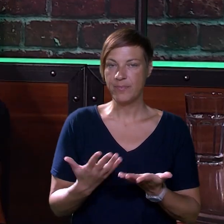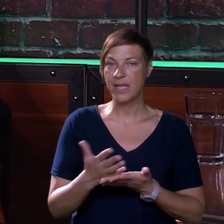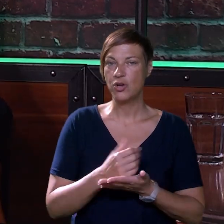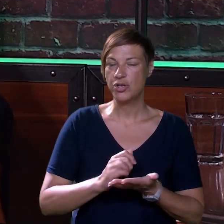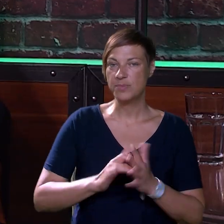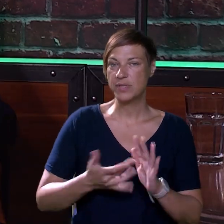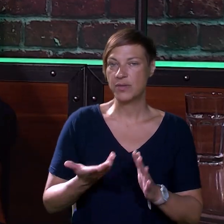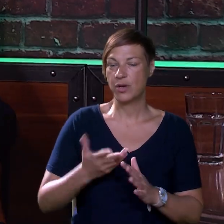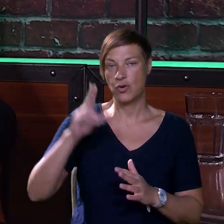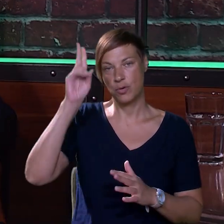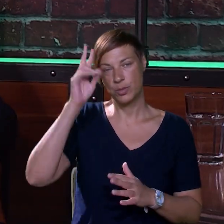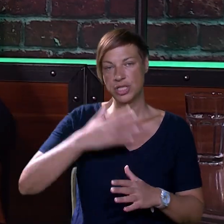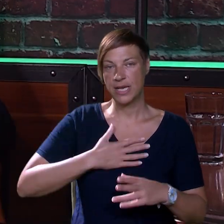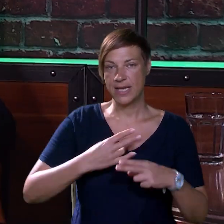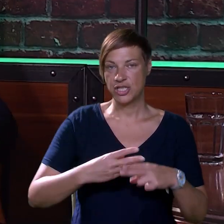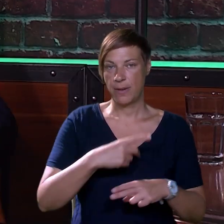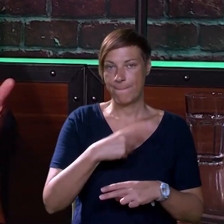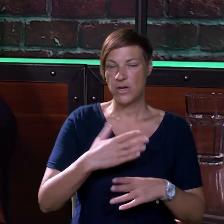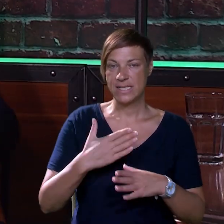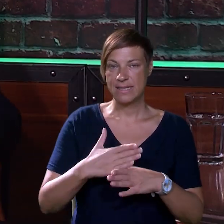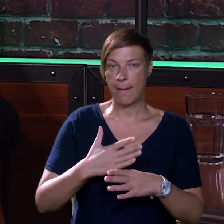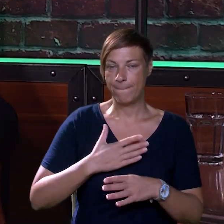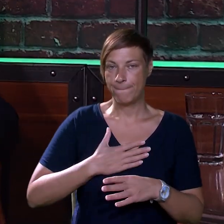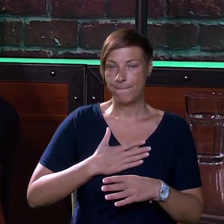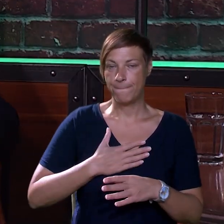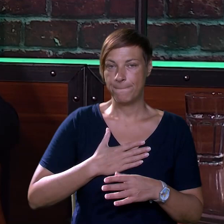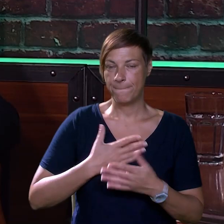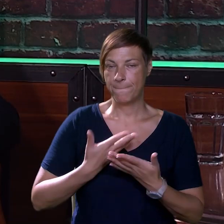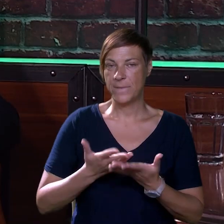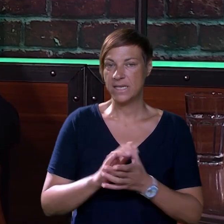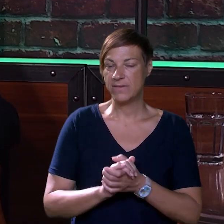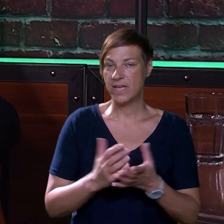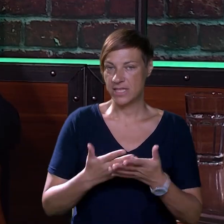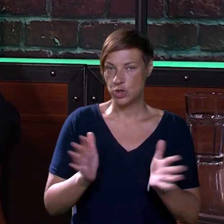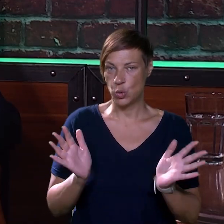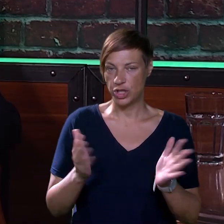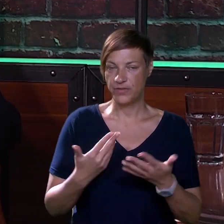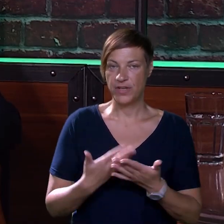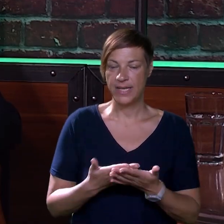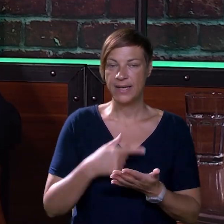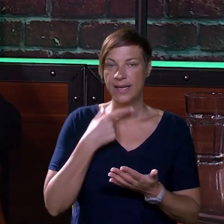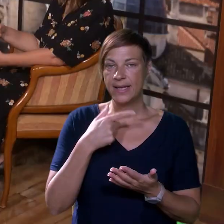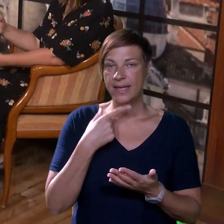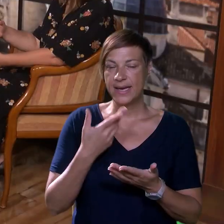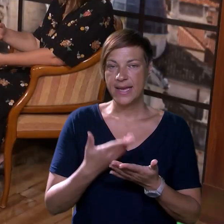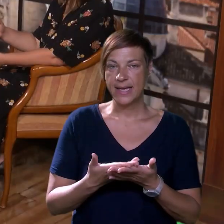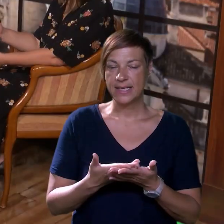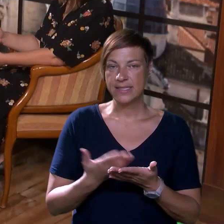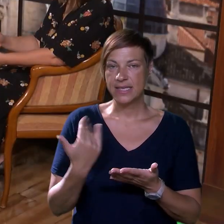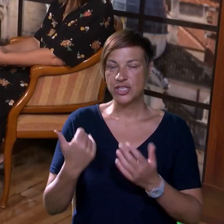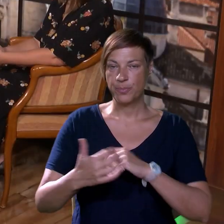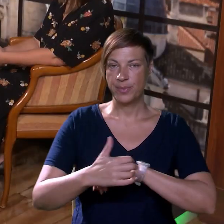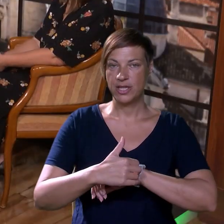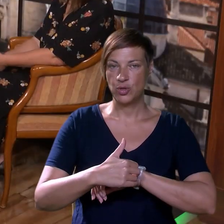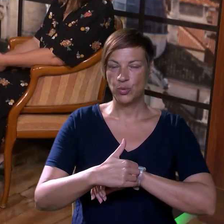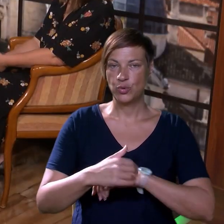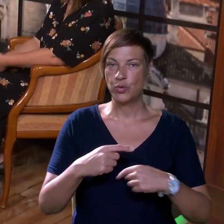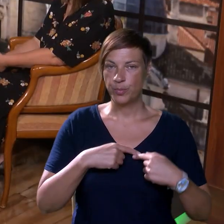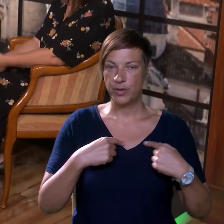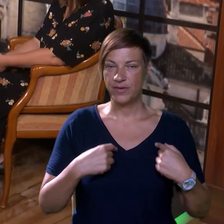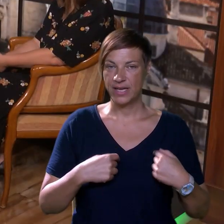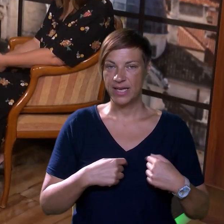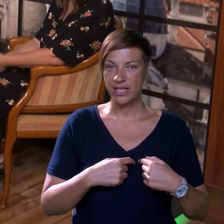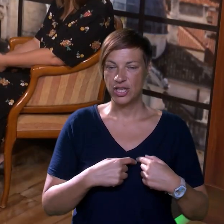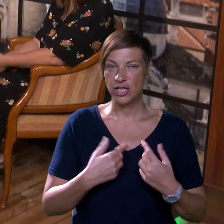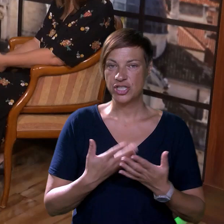koristimo sve usluge, kogod može našim bolesnicima i nama pomoć, njihova su vrata otvorena. Rekli ste da će biti u Dubrovniku